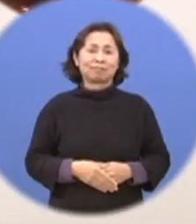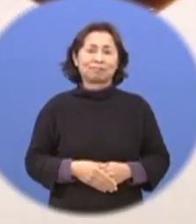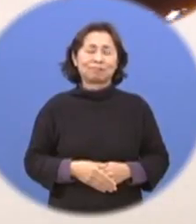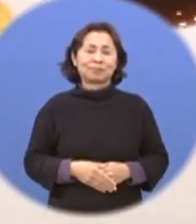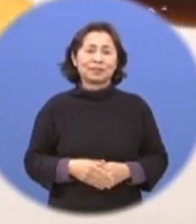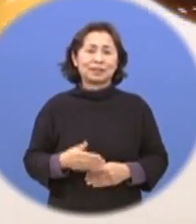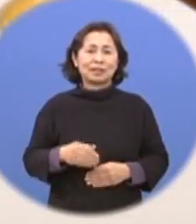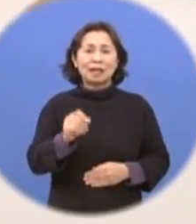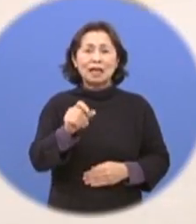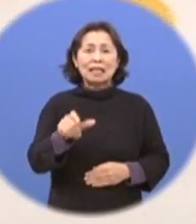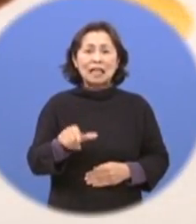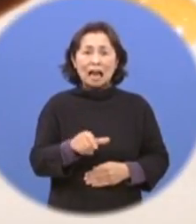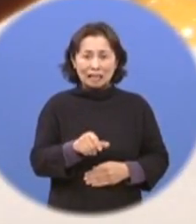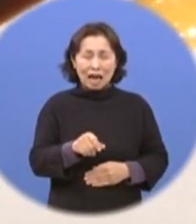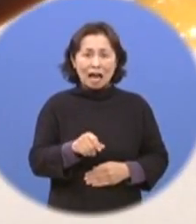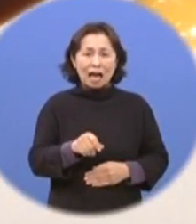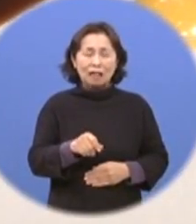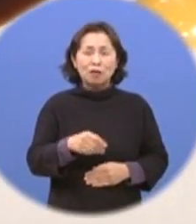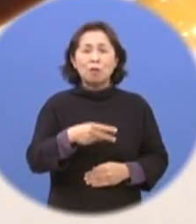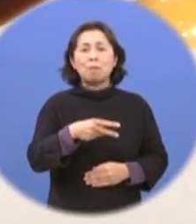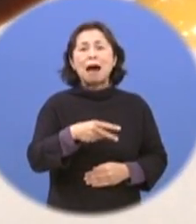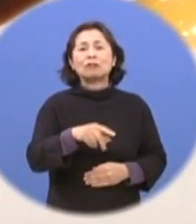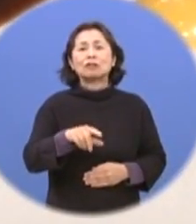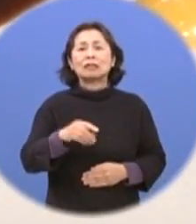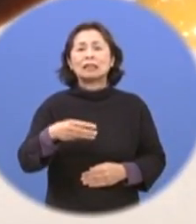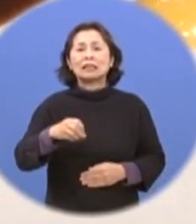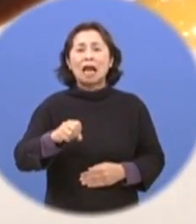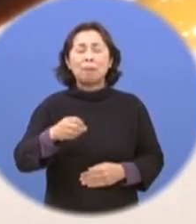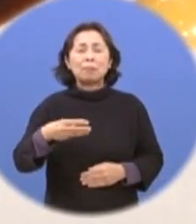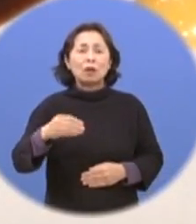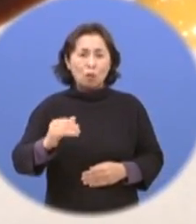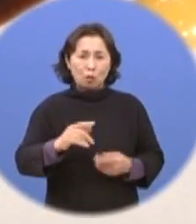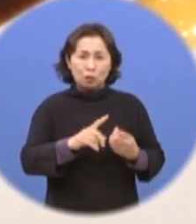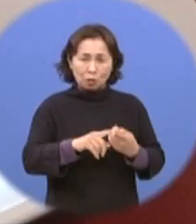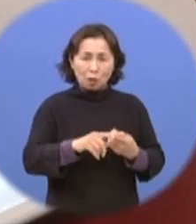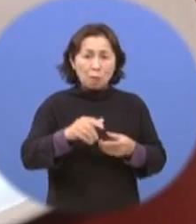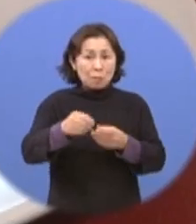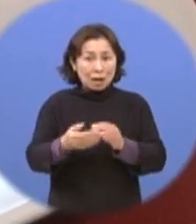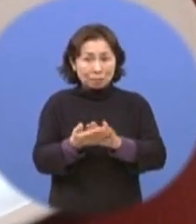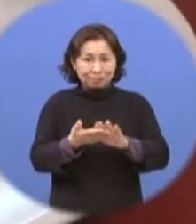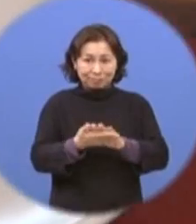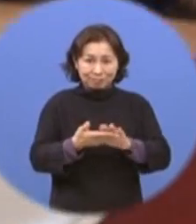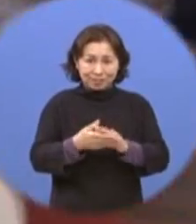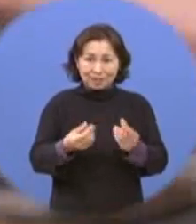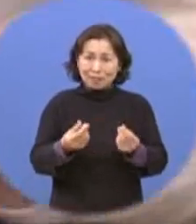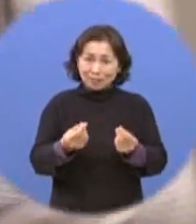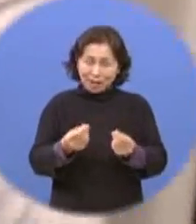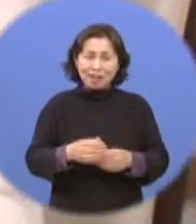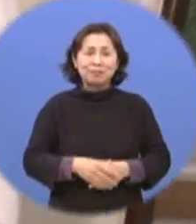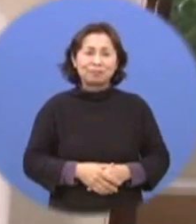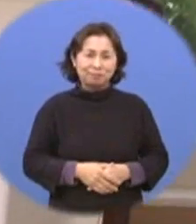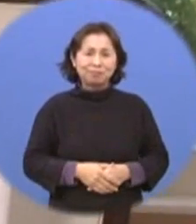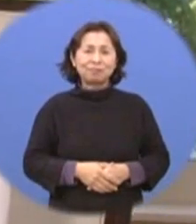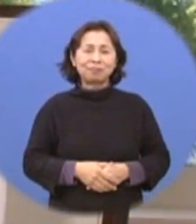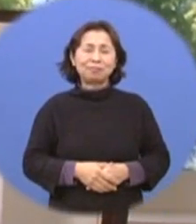と一緒にみかんのジュースを煮詰めたソースと美観と姉酢のソースですね